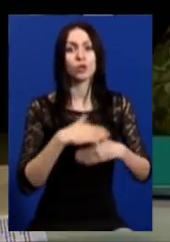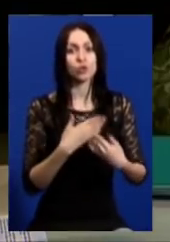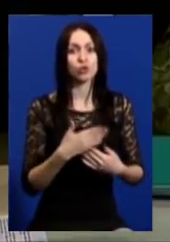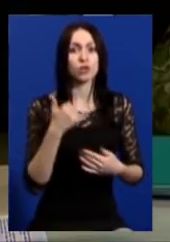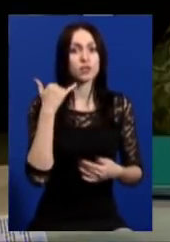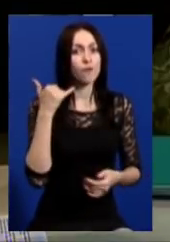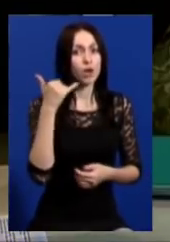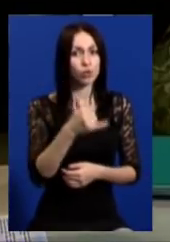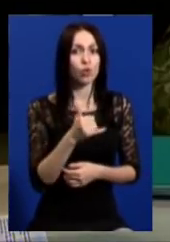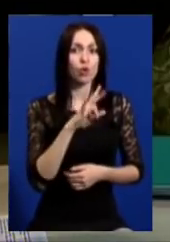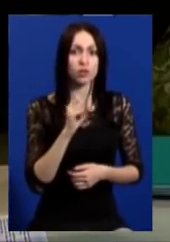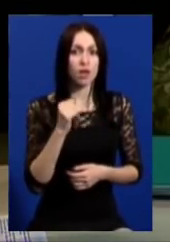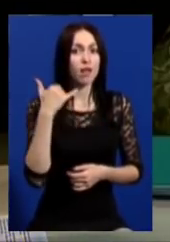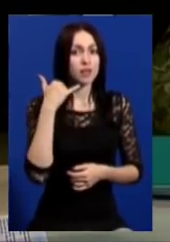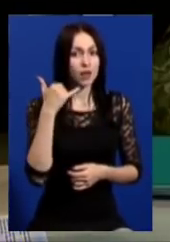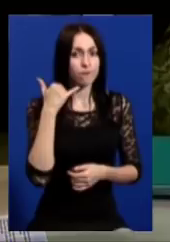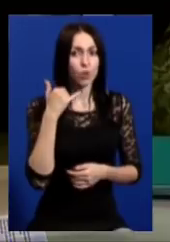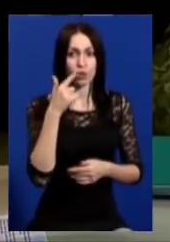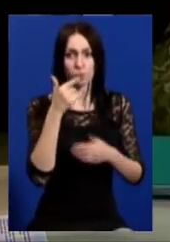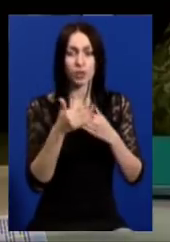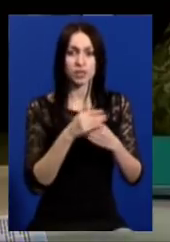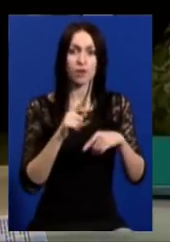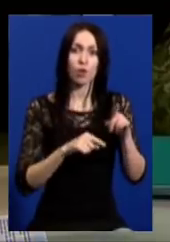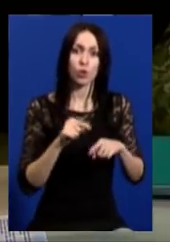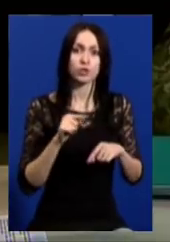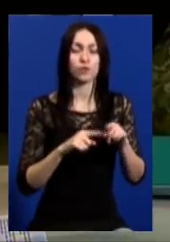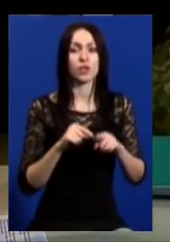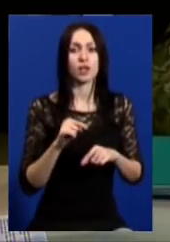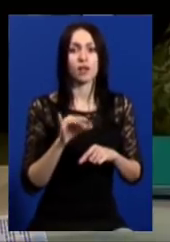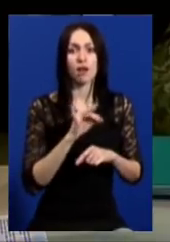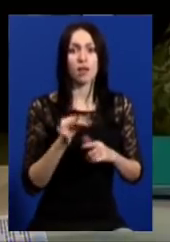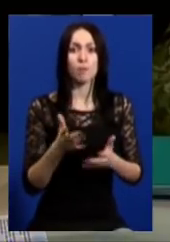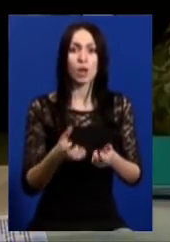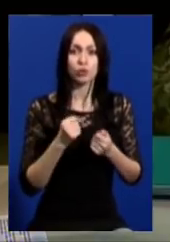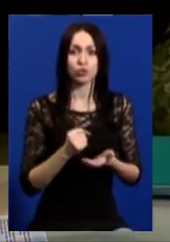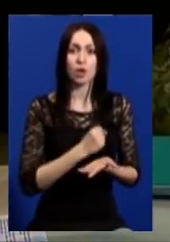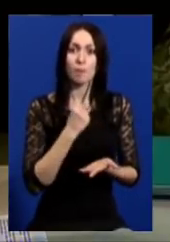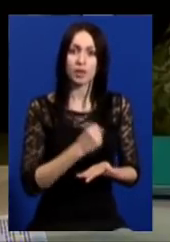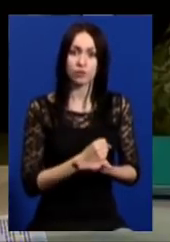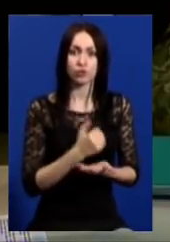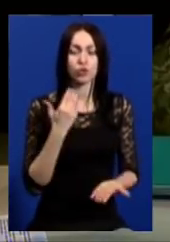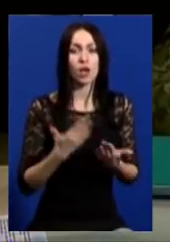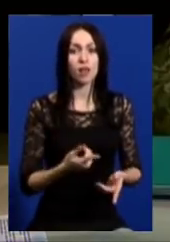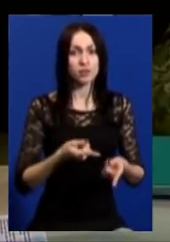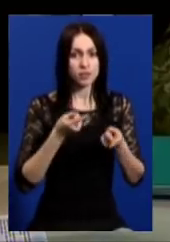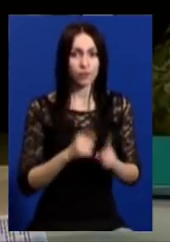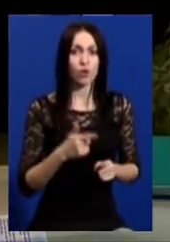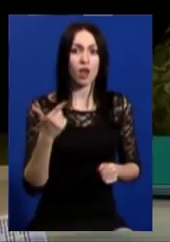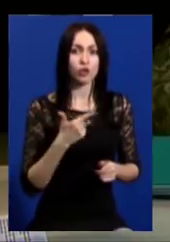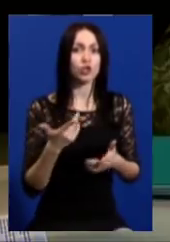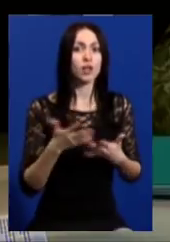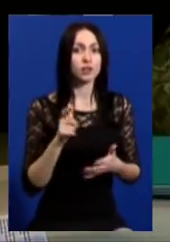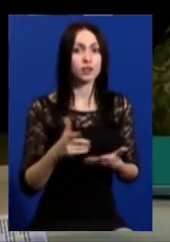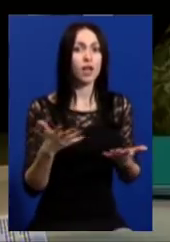дзвінок на телефон близького родича і отримання підтвердження, чи дійсно громадянин,